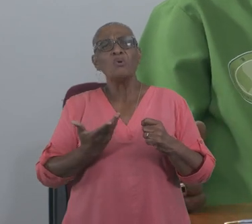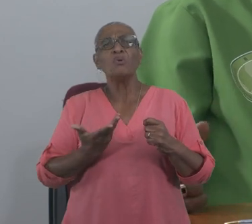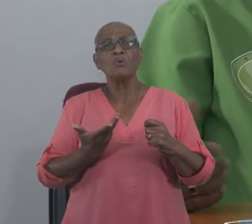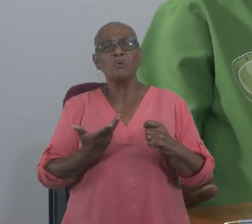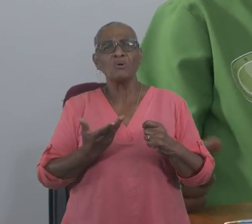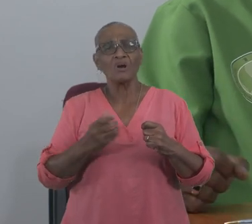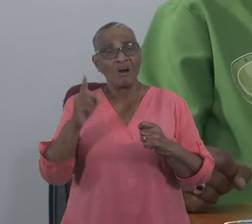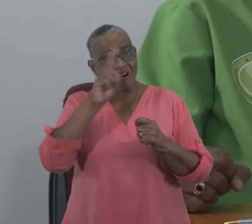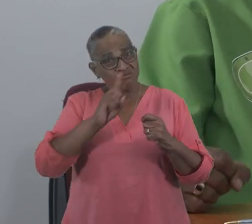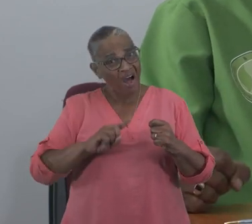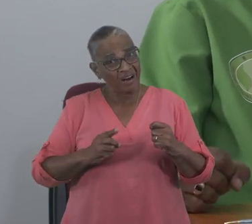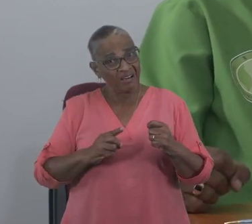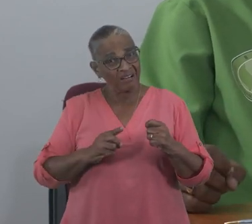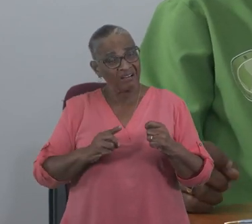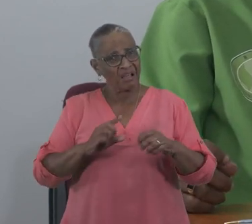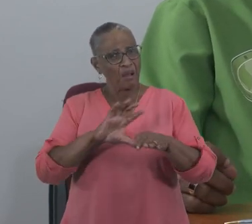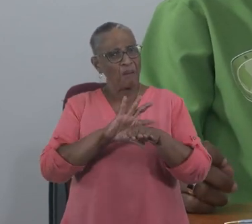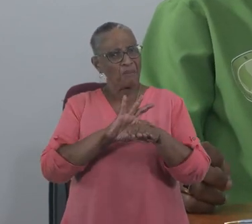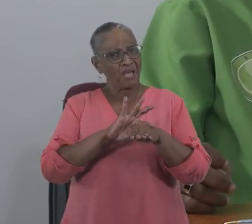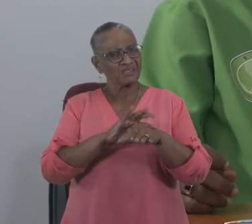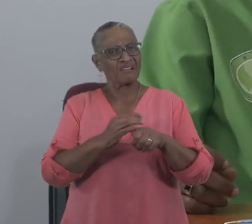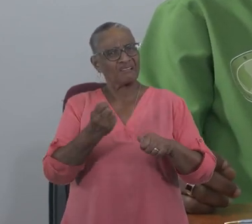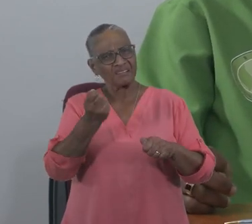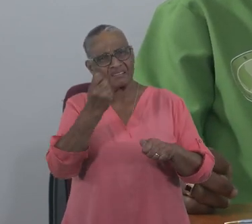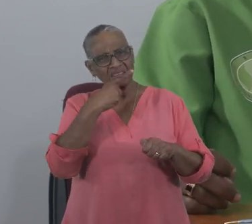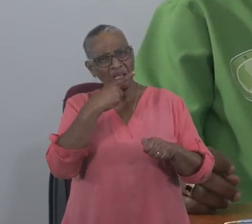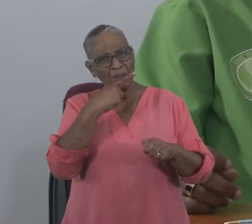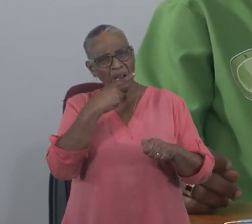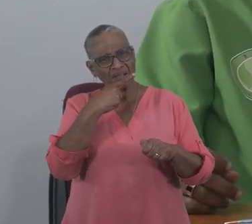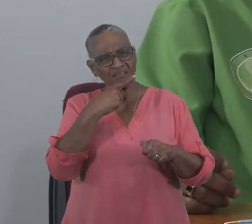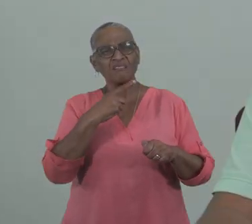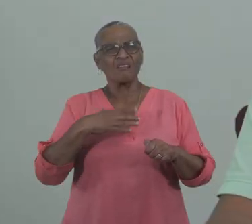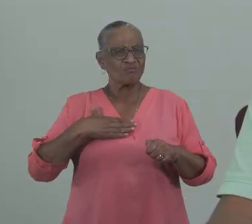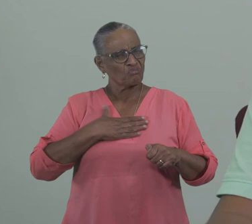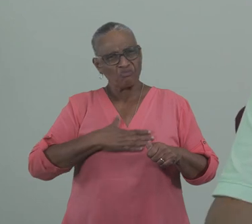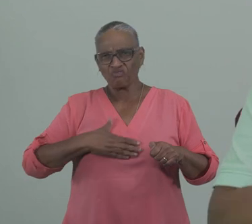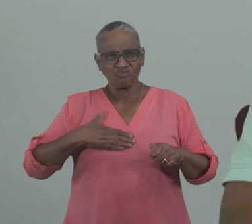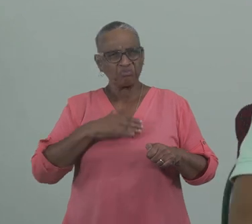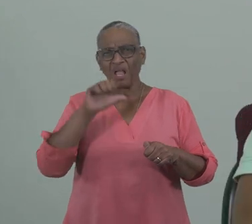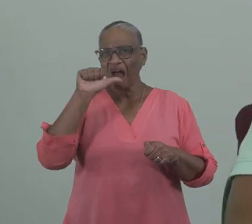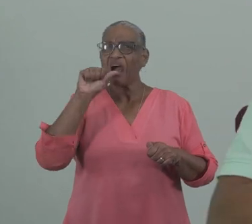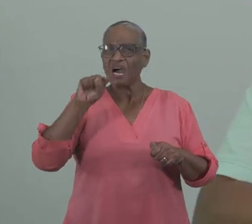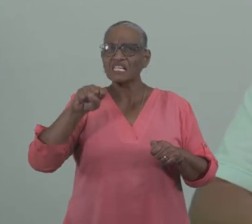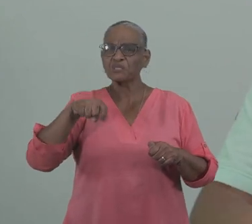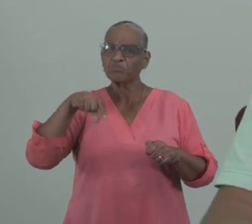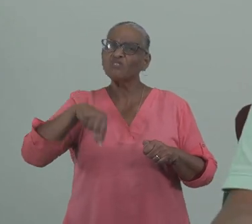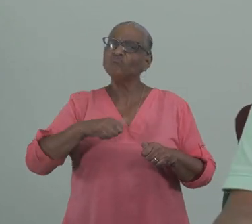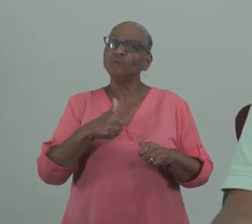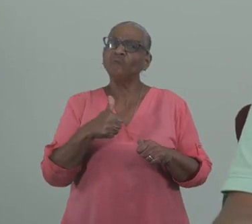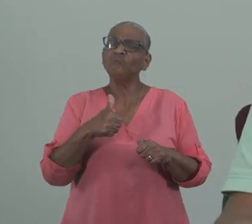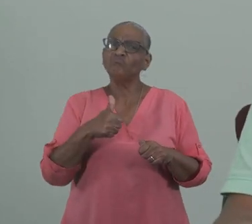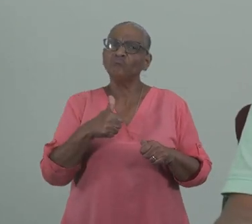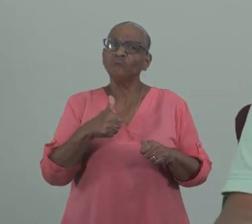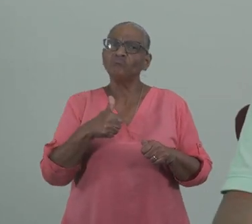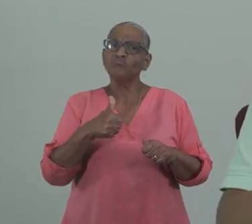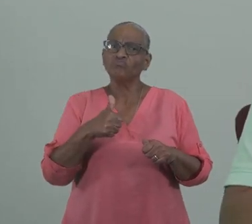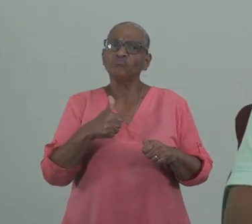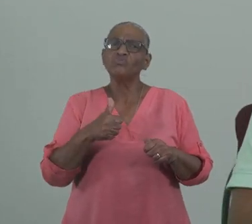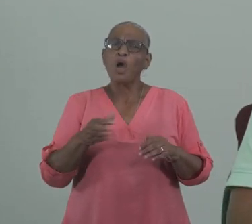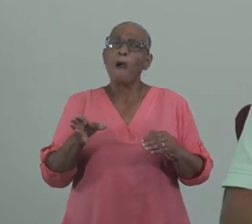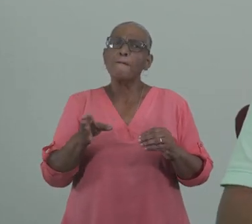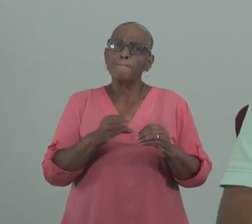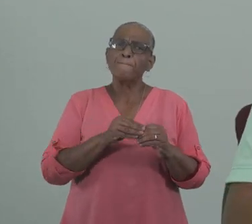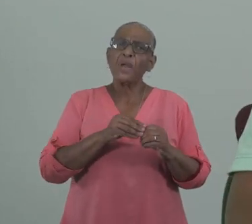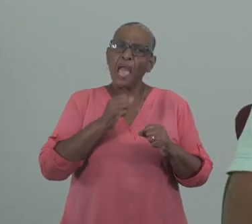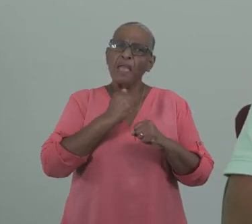ze daarover, takje zo. Dus fossie de man denkt de dressie bij poeru bijwerking. Maar aspirintjes vallen reuze mee hoor.